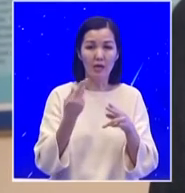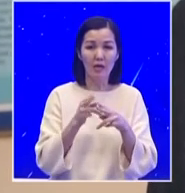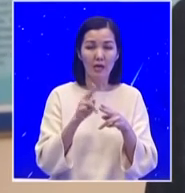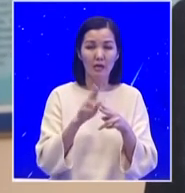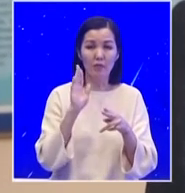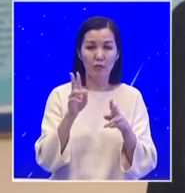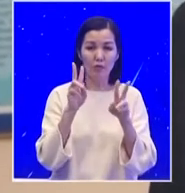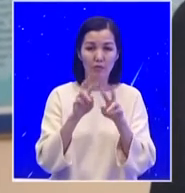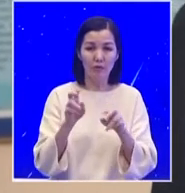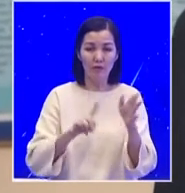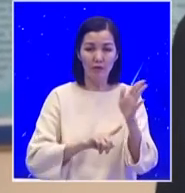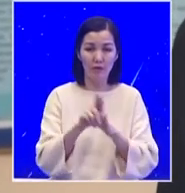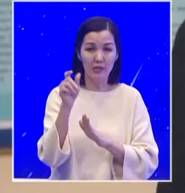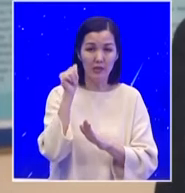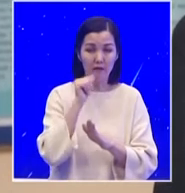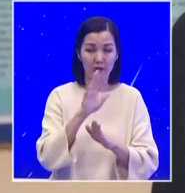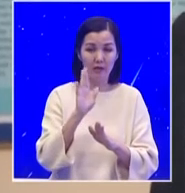к работе уже завтра.